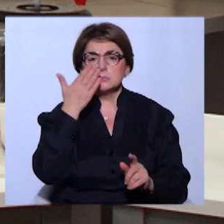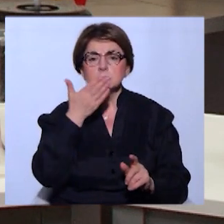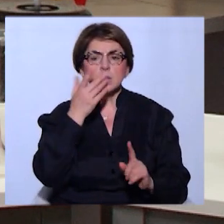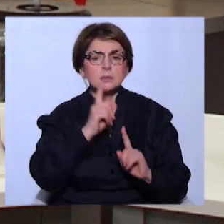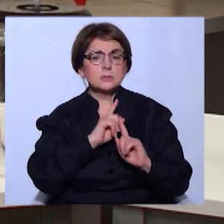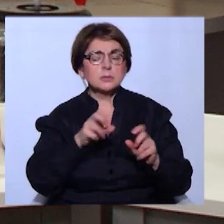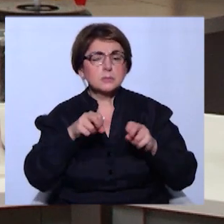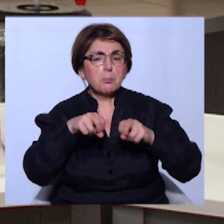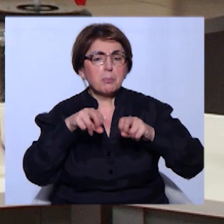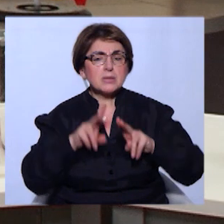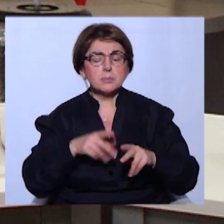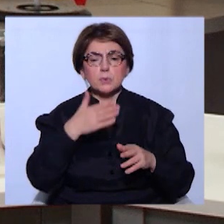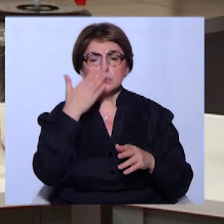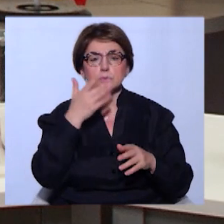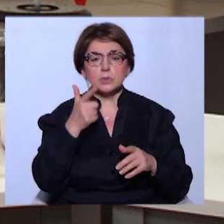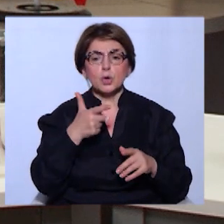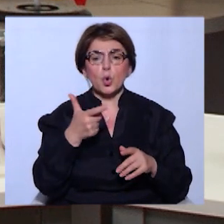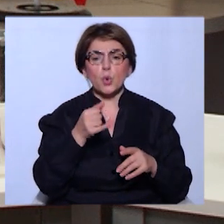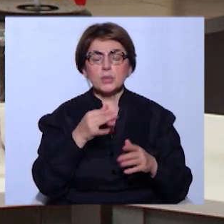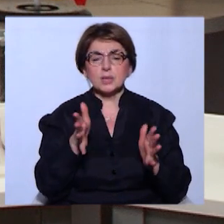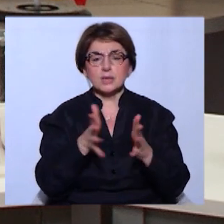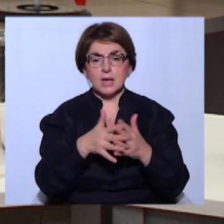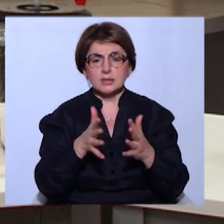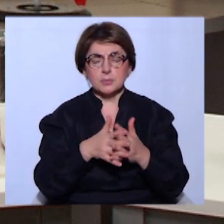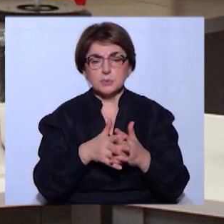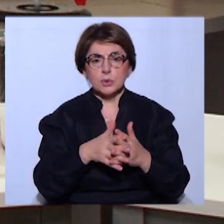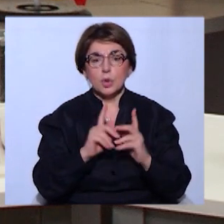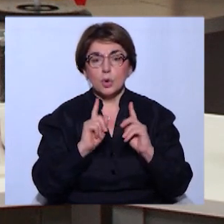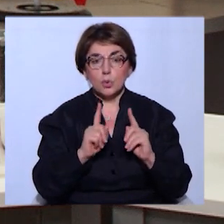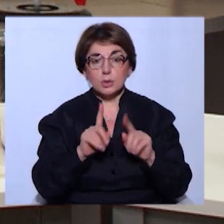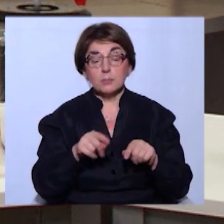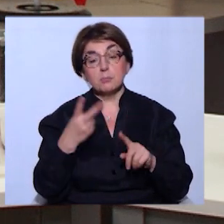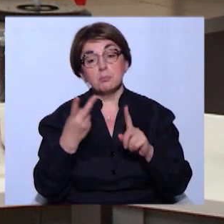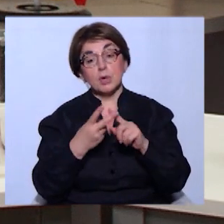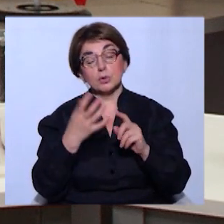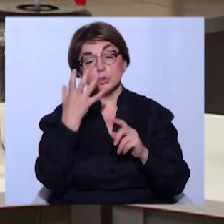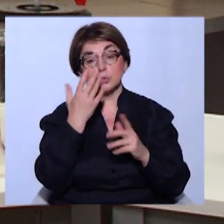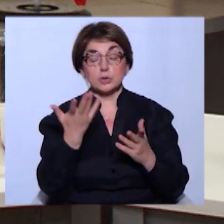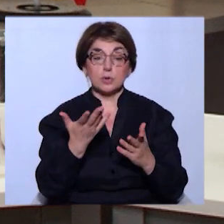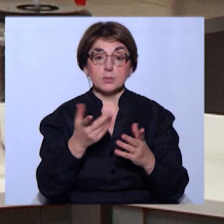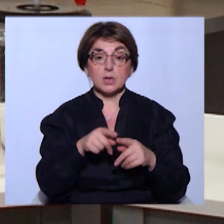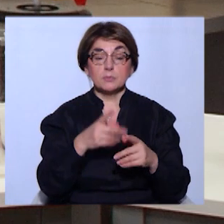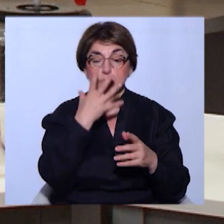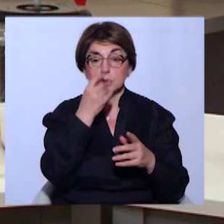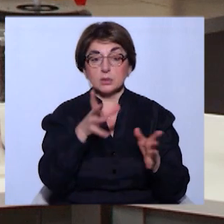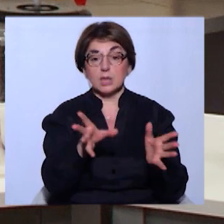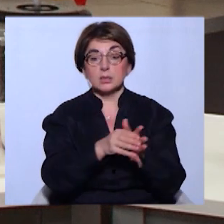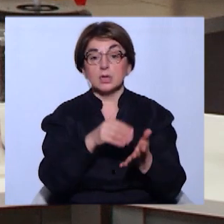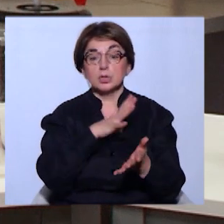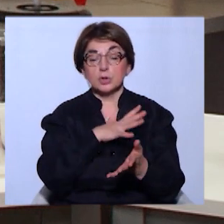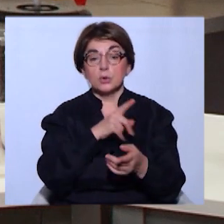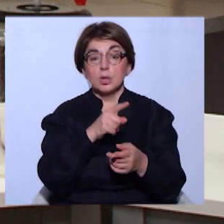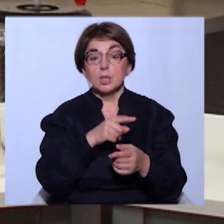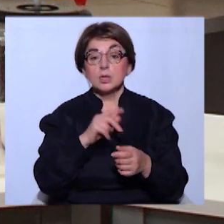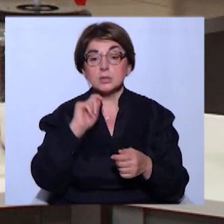დამახასიათებელია გოგირდიანი ნაერთებისთვის. ხოლო რაც შეეხებოდა მეორე სურათს, რომელიც ამ სურათთან ერთად იყო მოცემული, ეს არის ხახვის დაჭრა